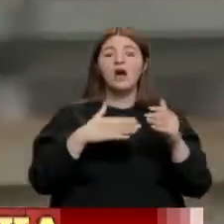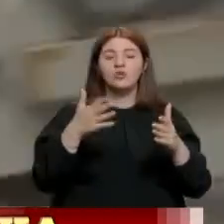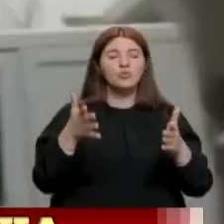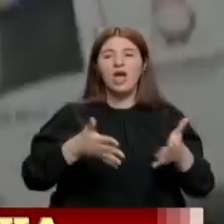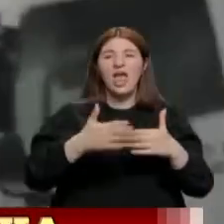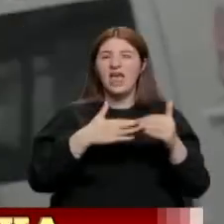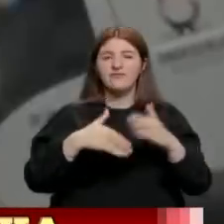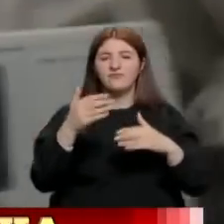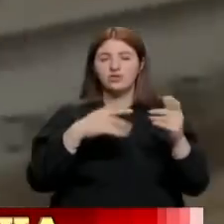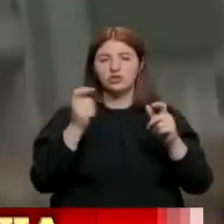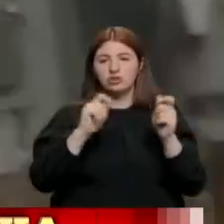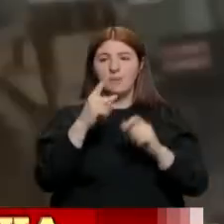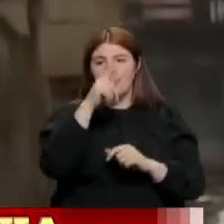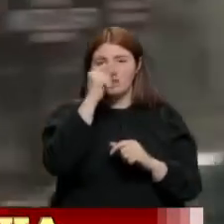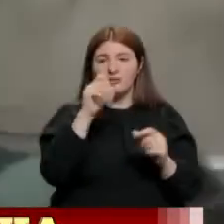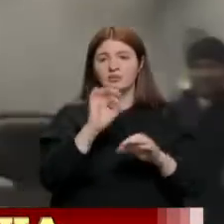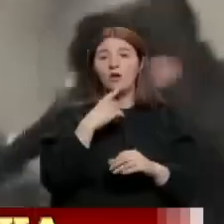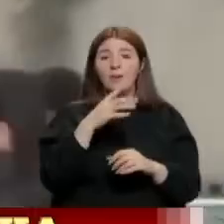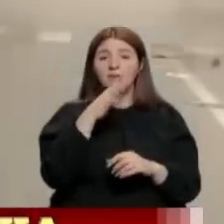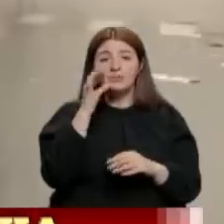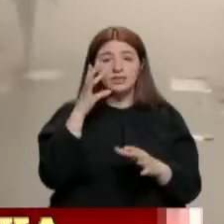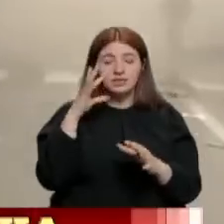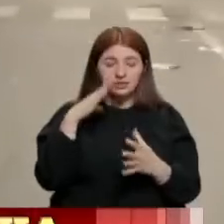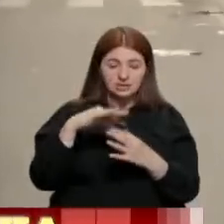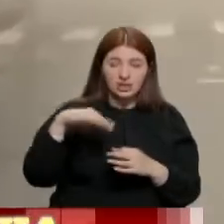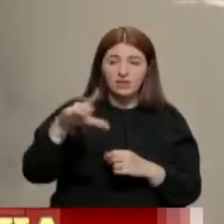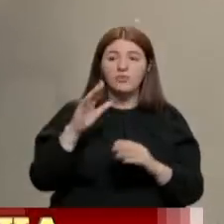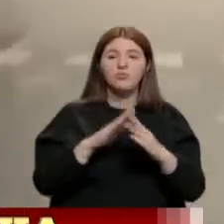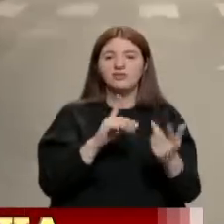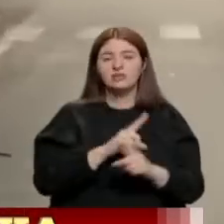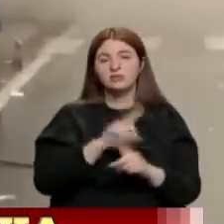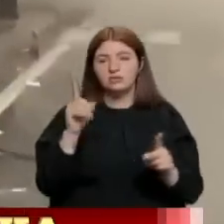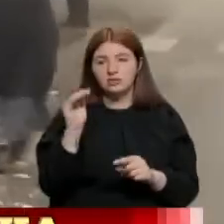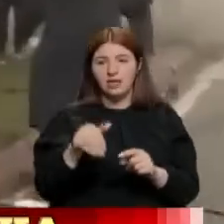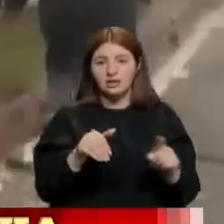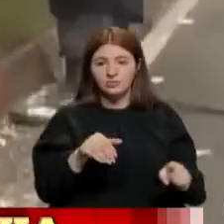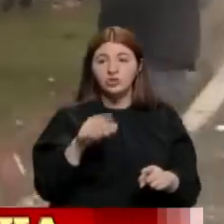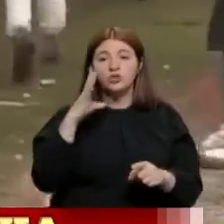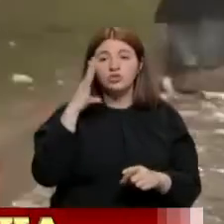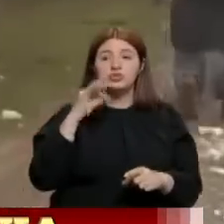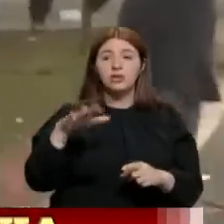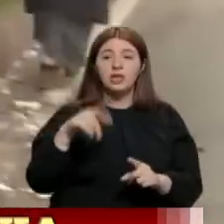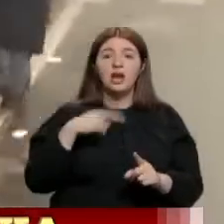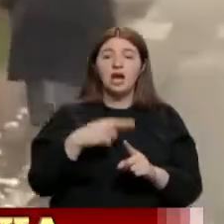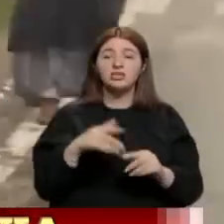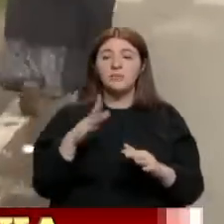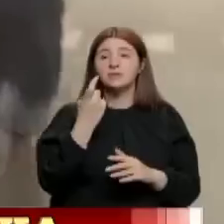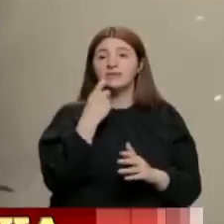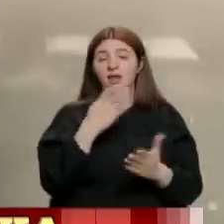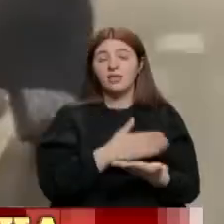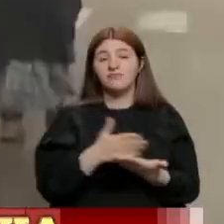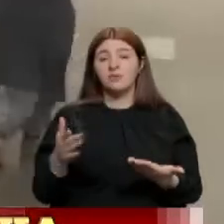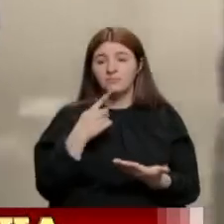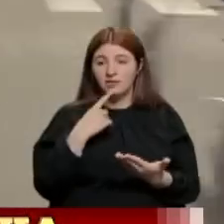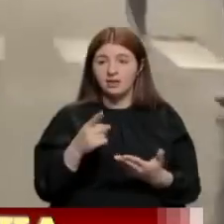ayında başlayacağını açıkladı. Ama bilim insanlarından ve muhalefetten itiraz sesi yükseldi. Uzmanlar artçı depremler bir yıl daha devam